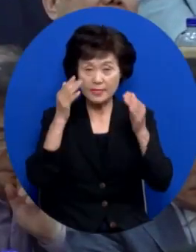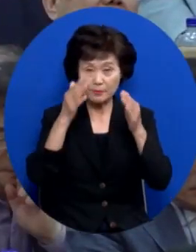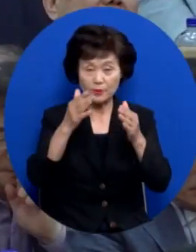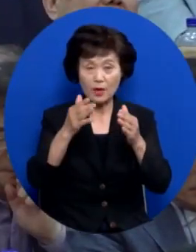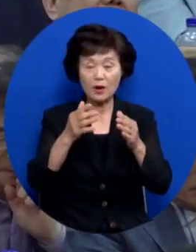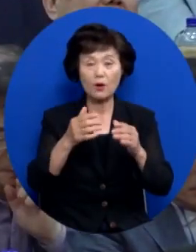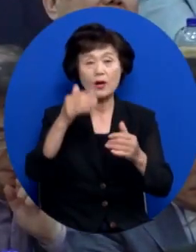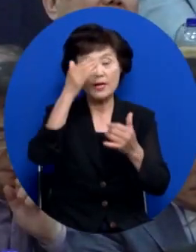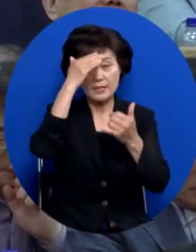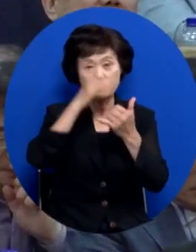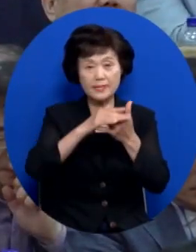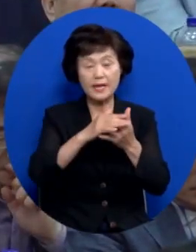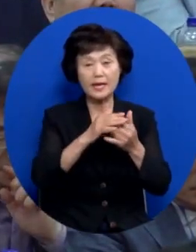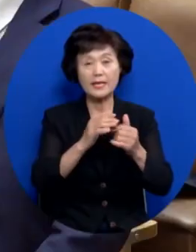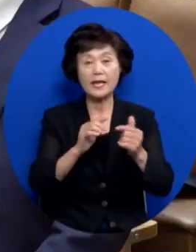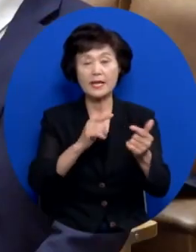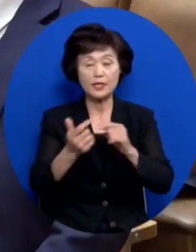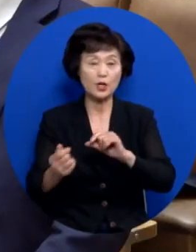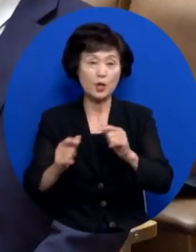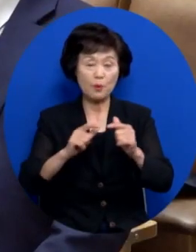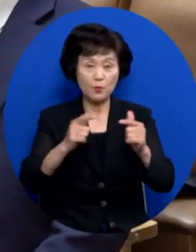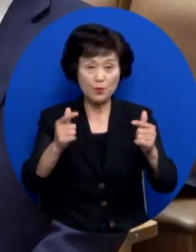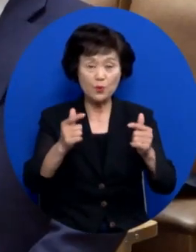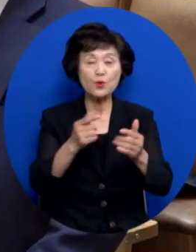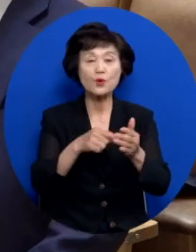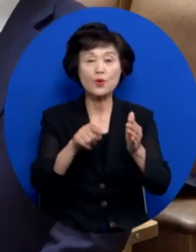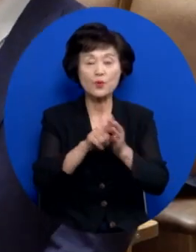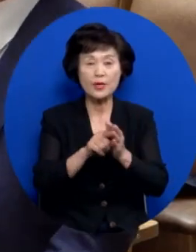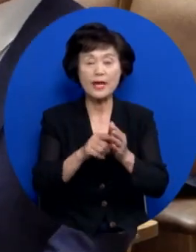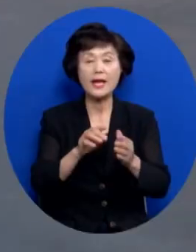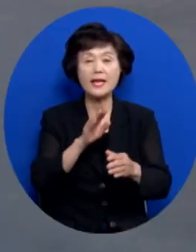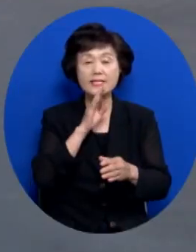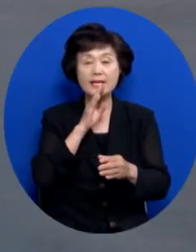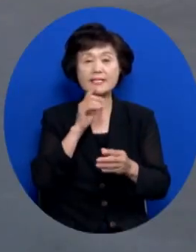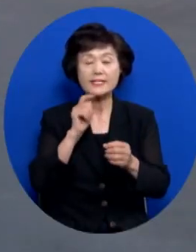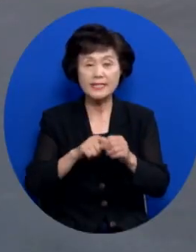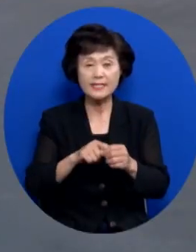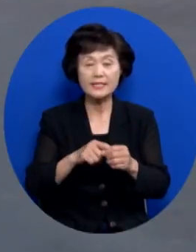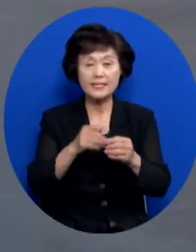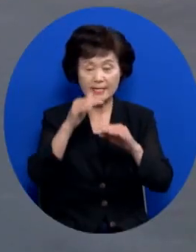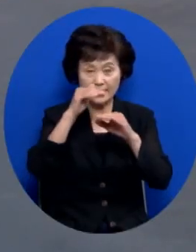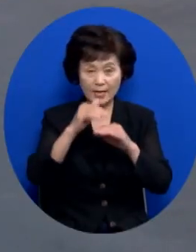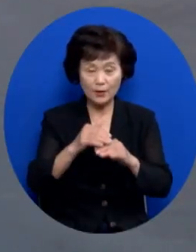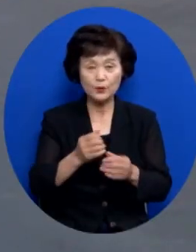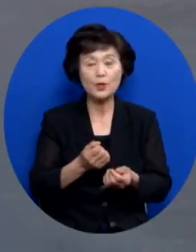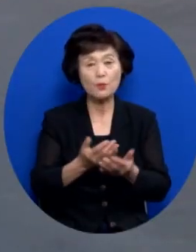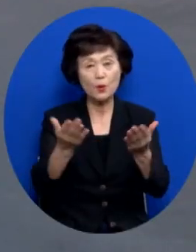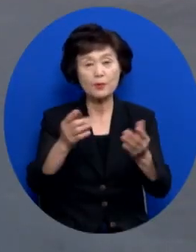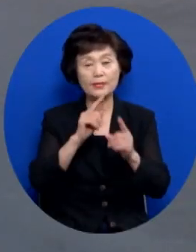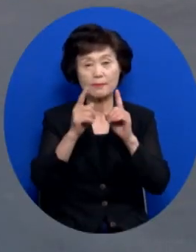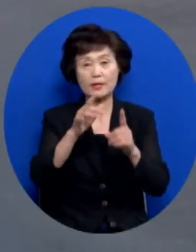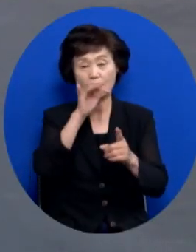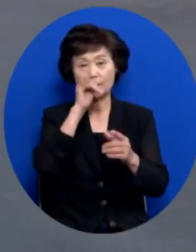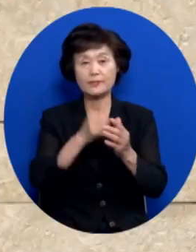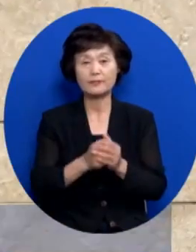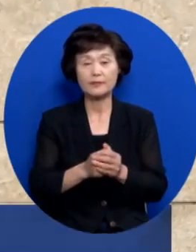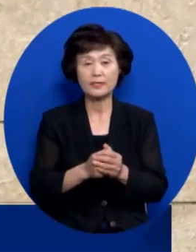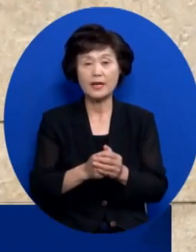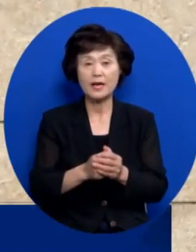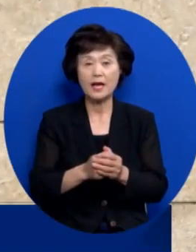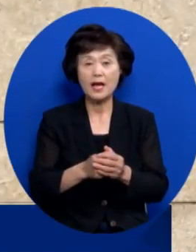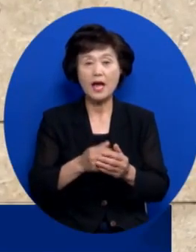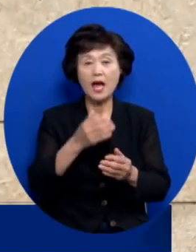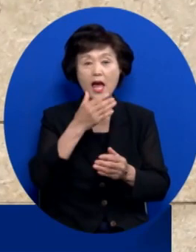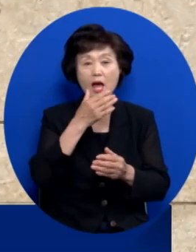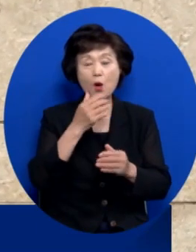부흥과 시대를 선도하기 위한 실제적인 방안들을 제시해 보급하겠다고 강조했습니다. 회복을 넘어서